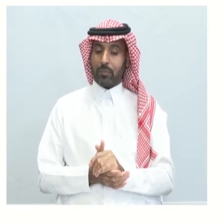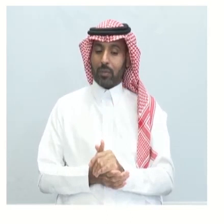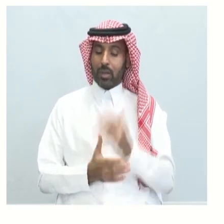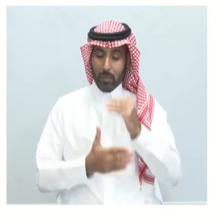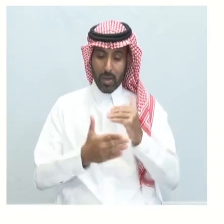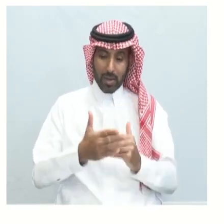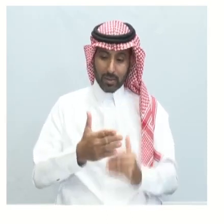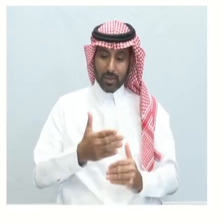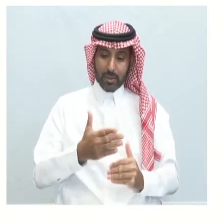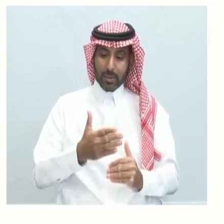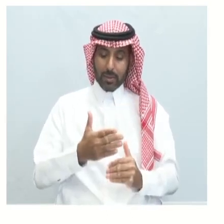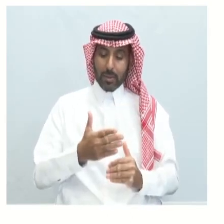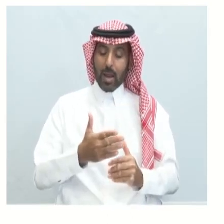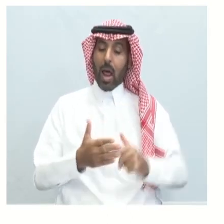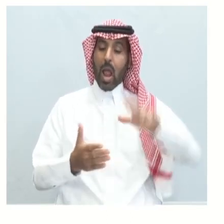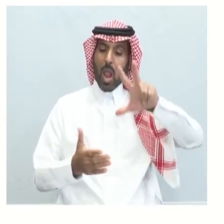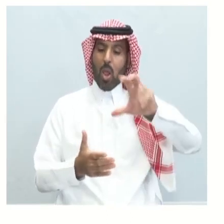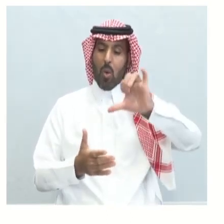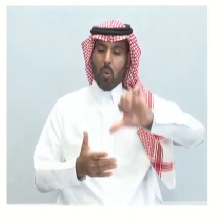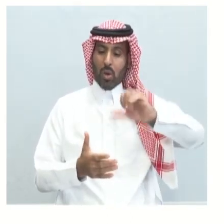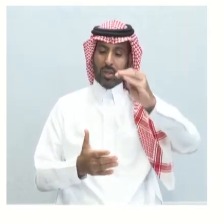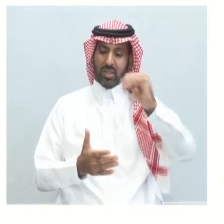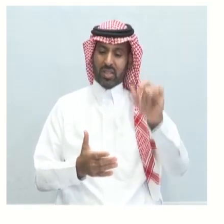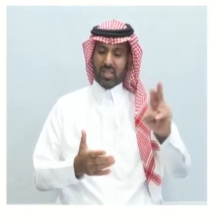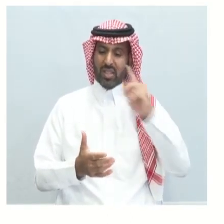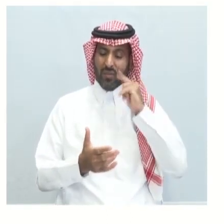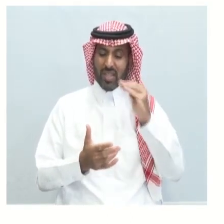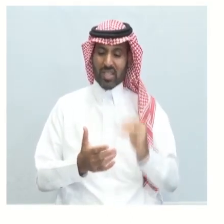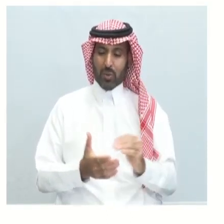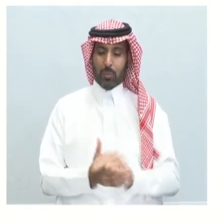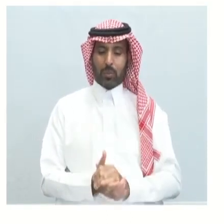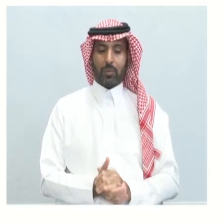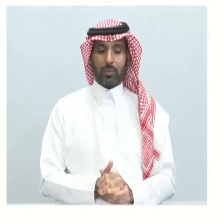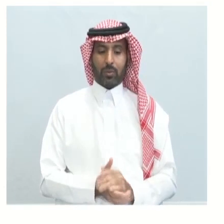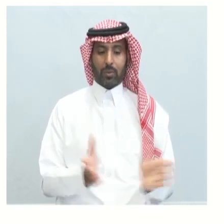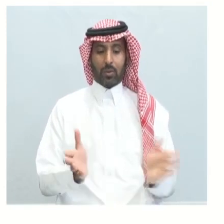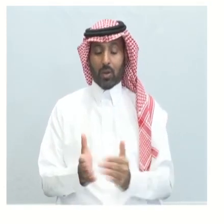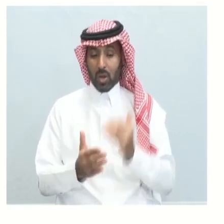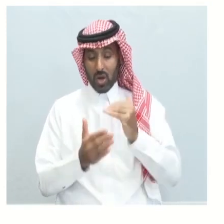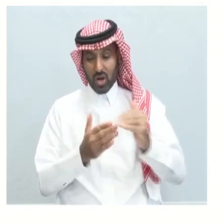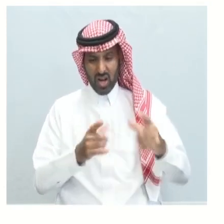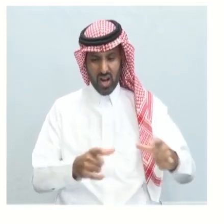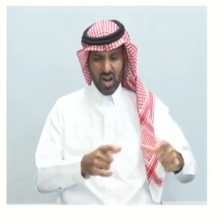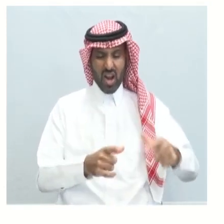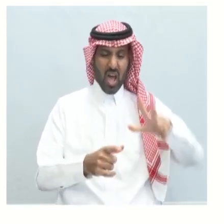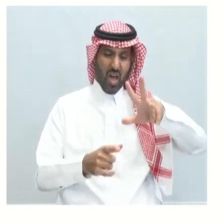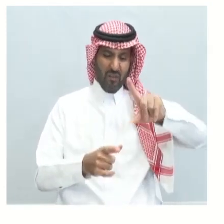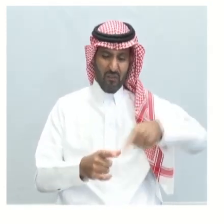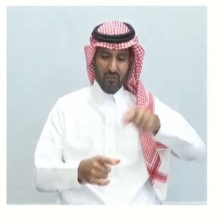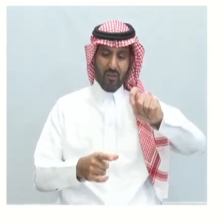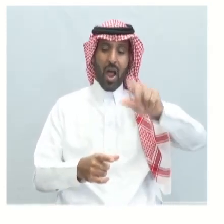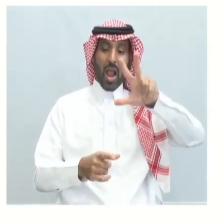طبقات مجموعه الوجيد في الجنوب والرف العربي اعزائي الطلبه